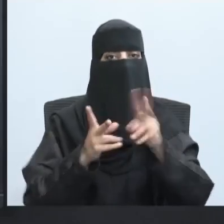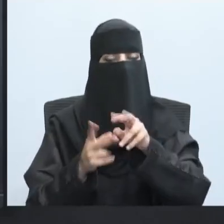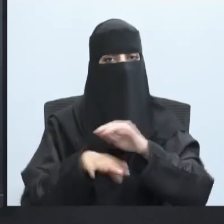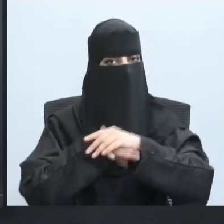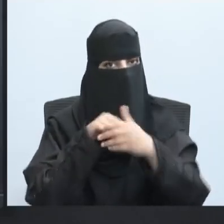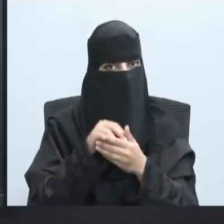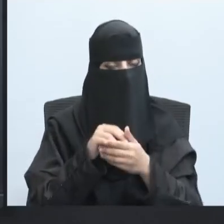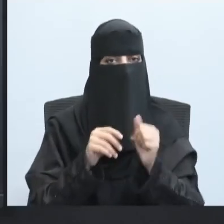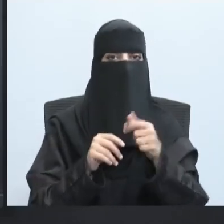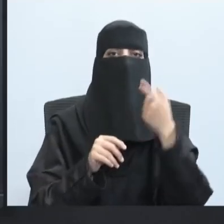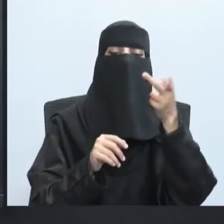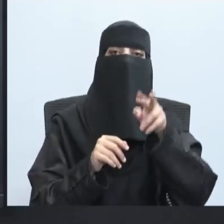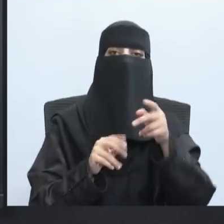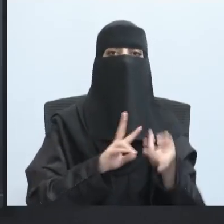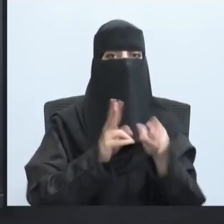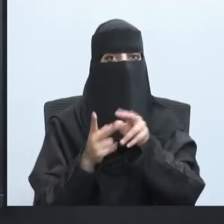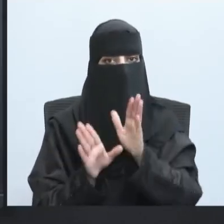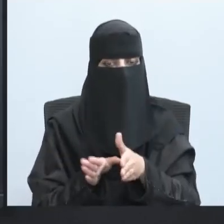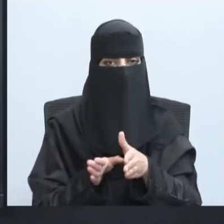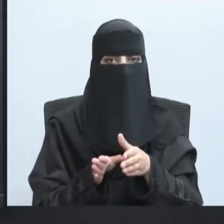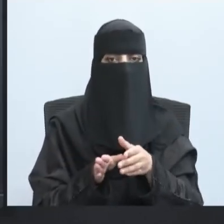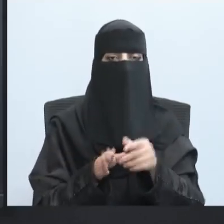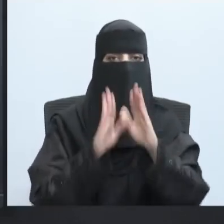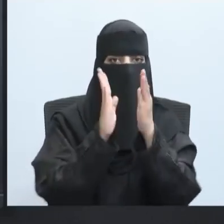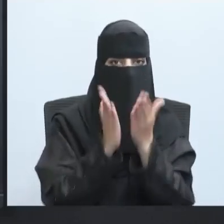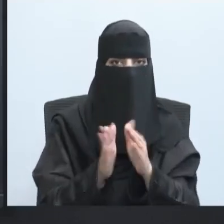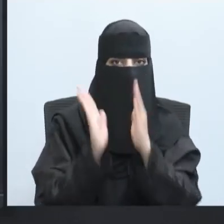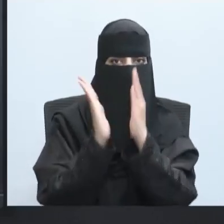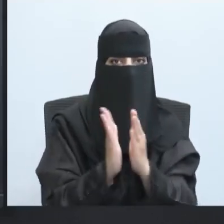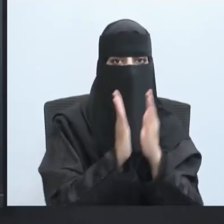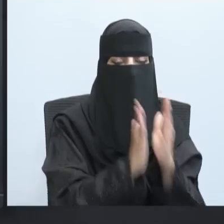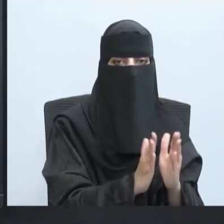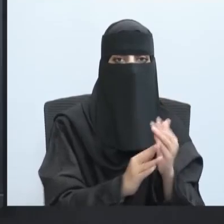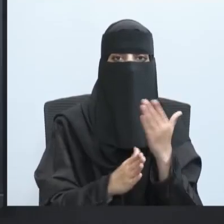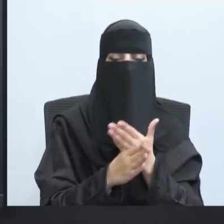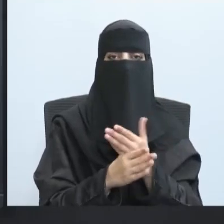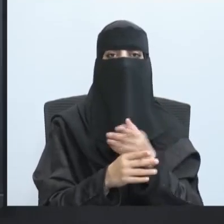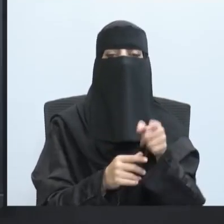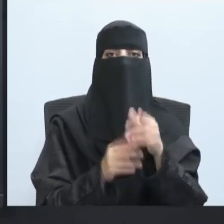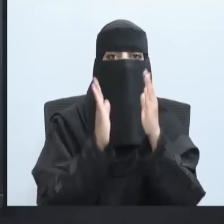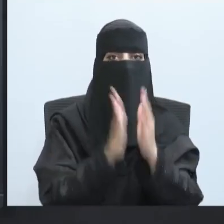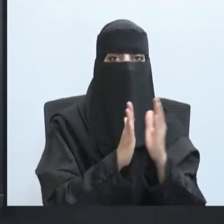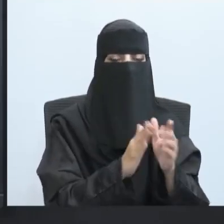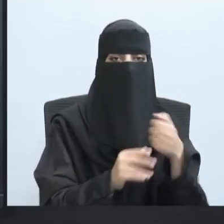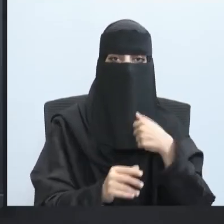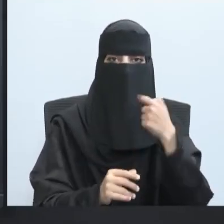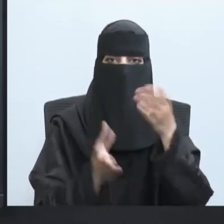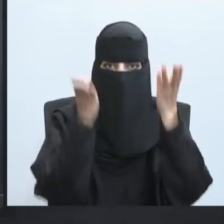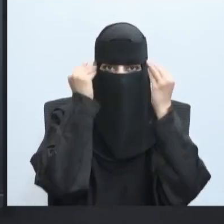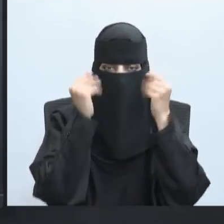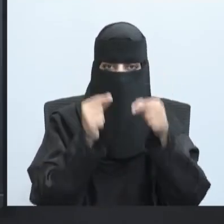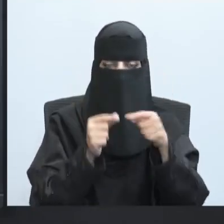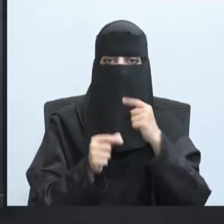ملمسها وكذلك تغير في حاله الماده تغير حاله الماده هذا ما سوف نتعرف